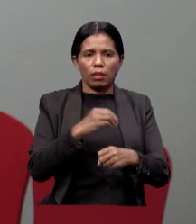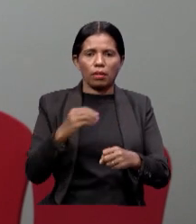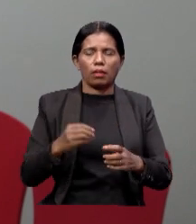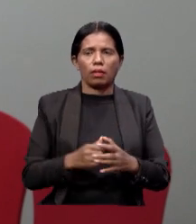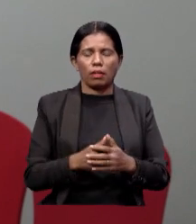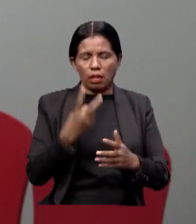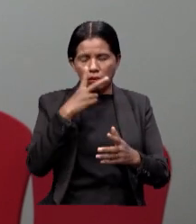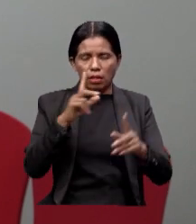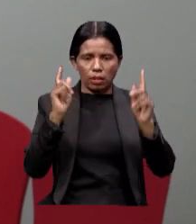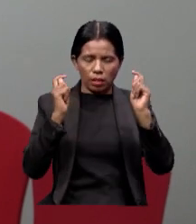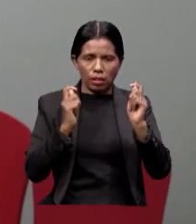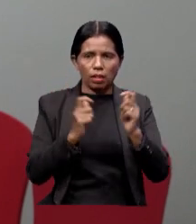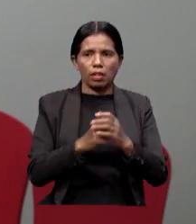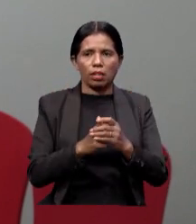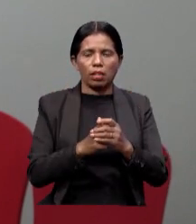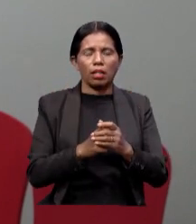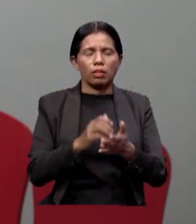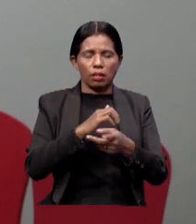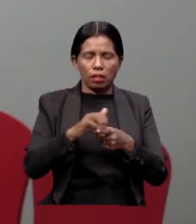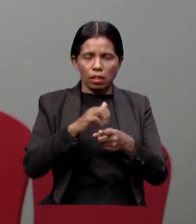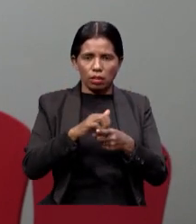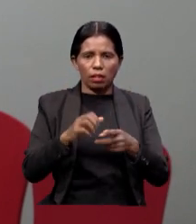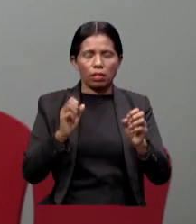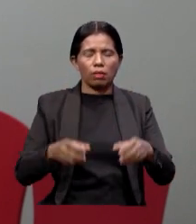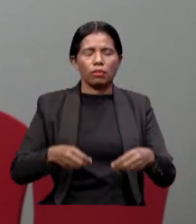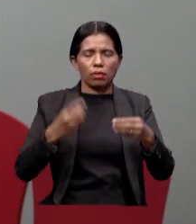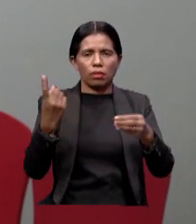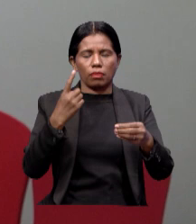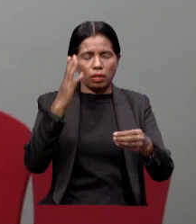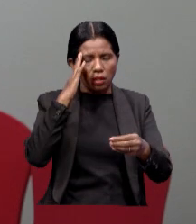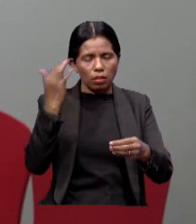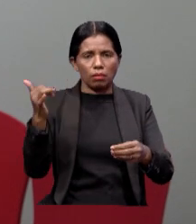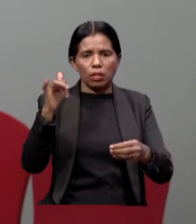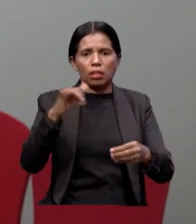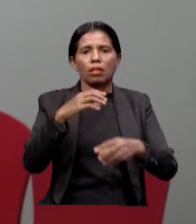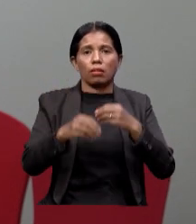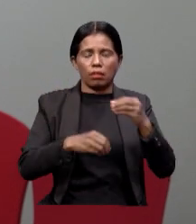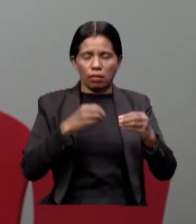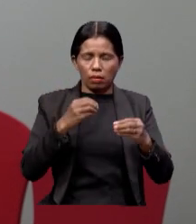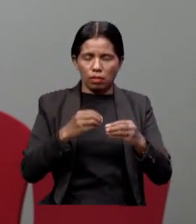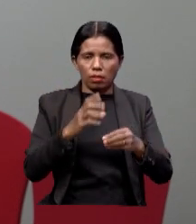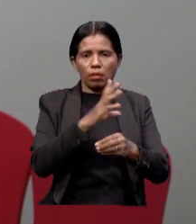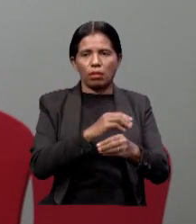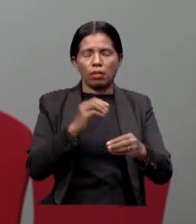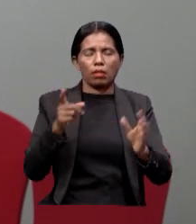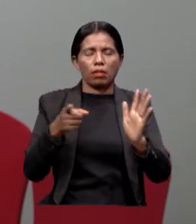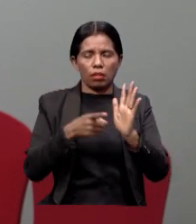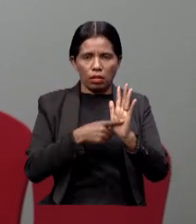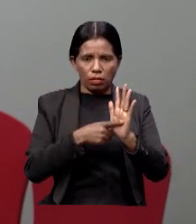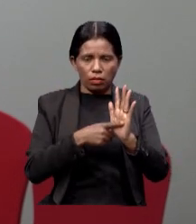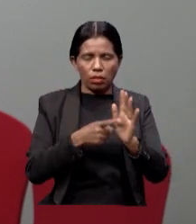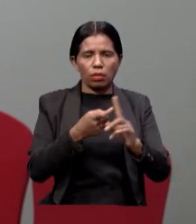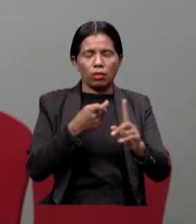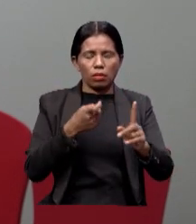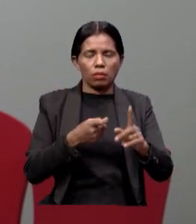preliminary training ne. Ita precisa atu fo na fatih anu imbasira ko na ba efeito negativo husi quando ita bo sira